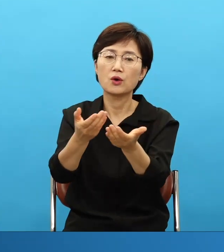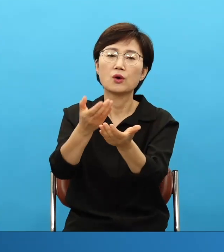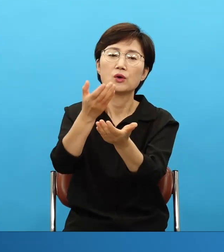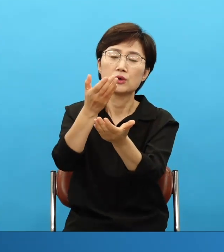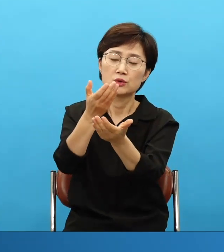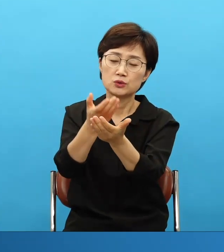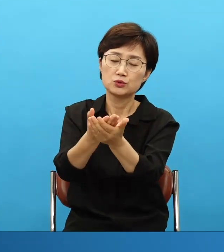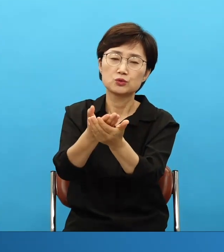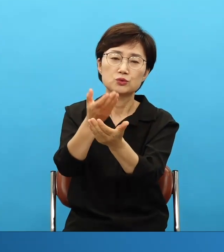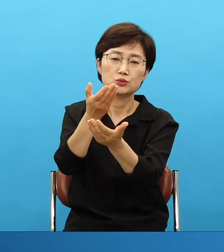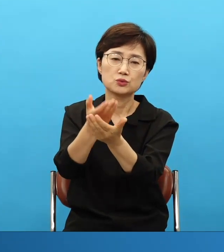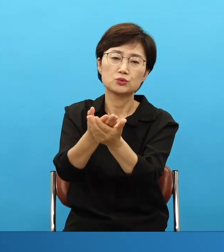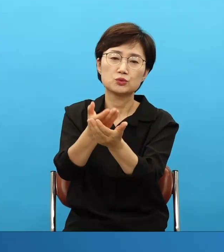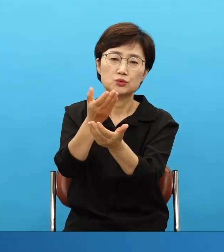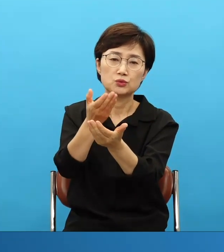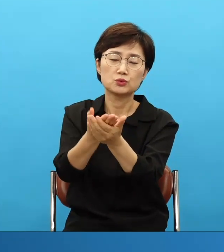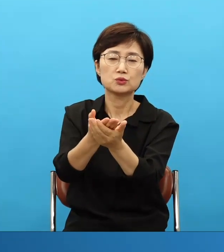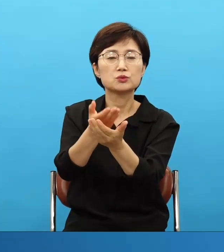모셔서